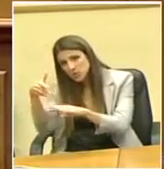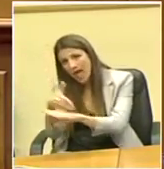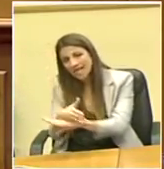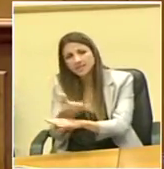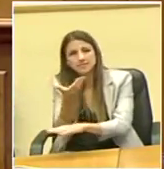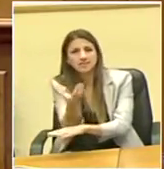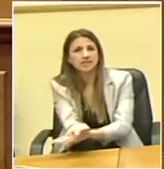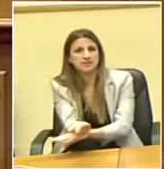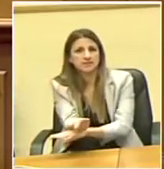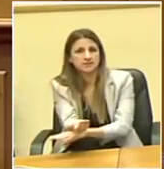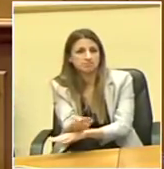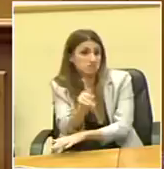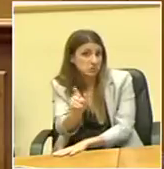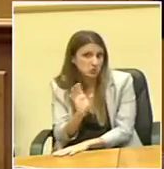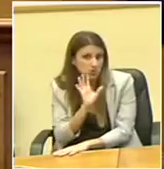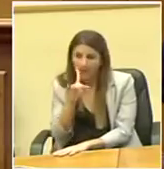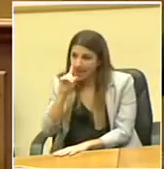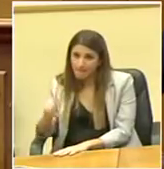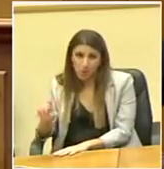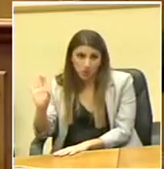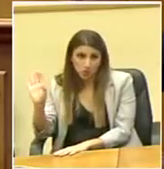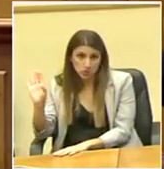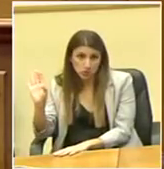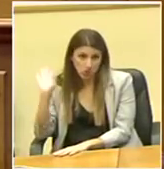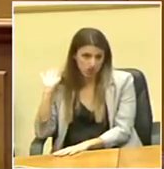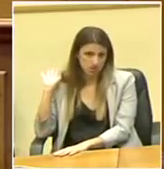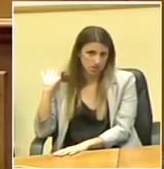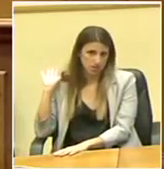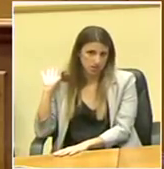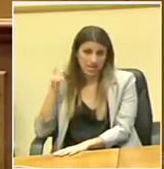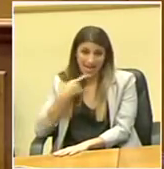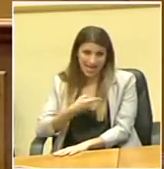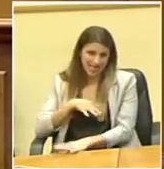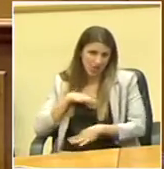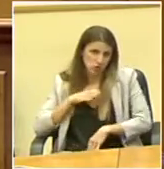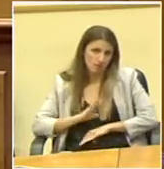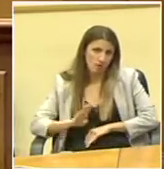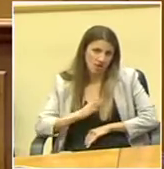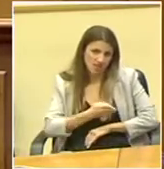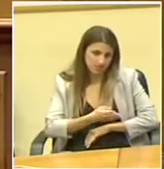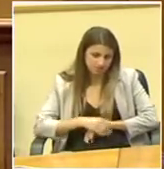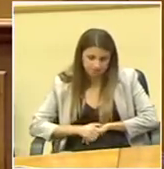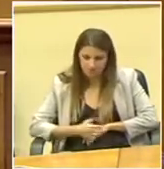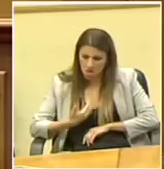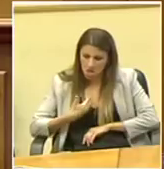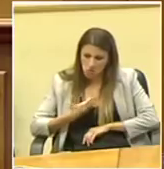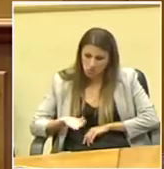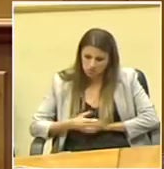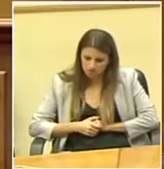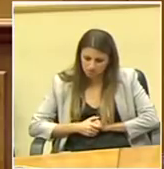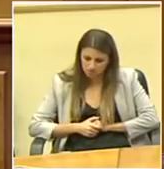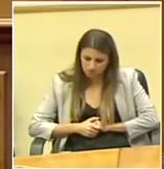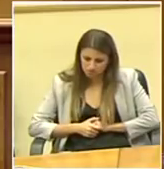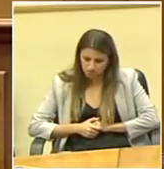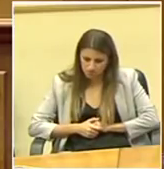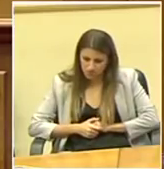υποχρέωση δηλαδή δεν ήταν τότε, αρχίζει τώρα. Αυτό ήταν το επιχείρημά του. Και επειδή εγώ δεν είμαι